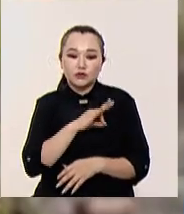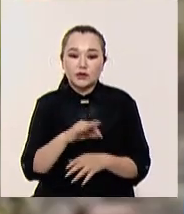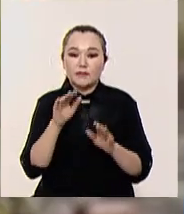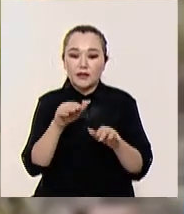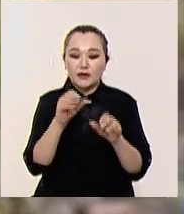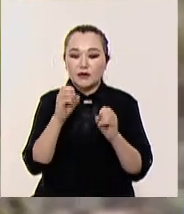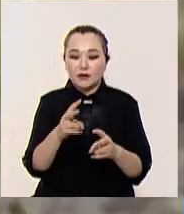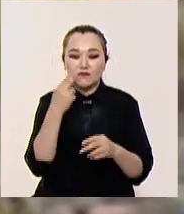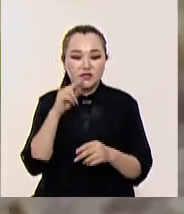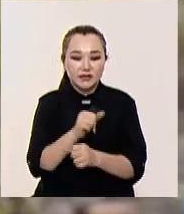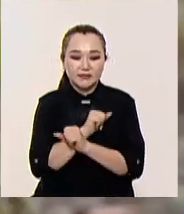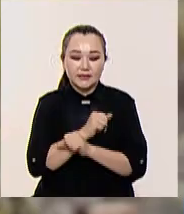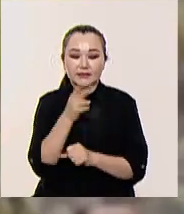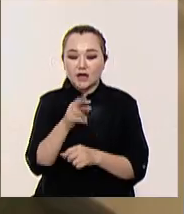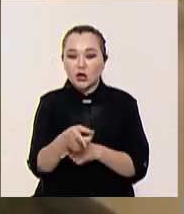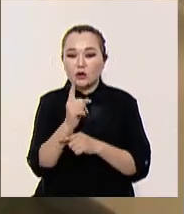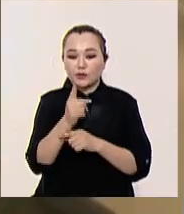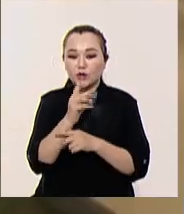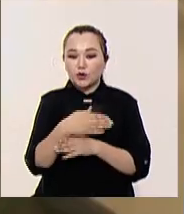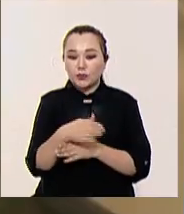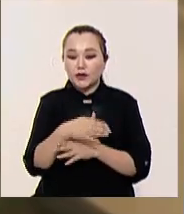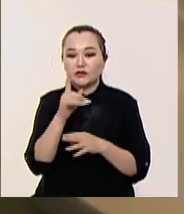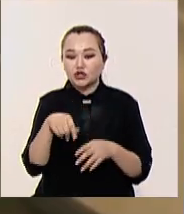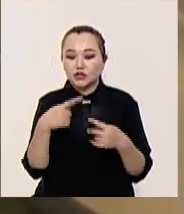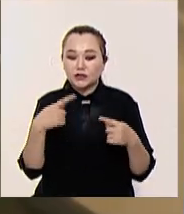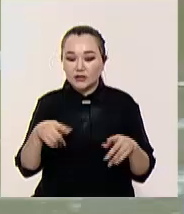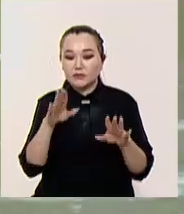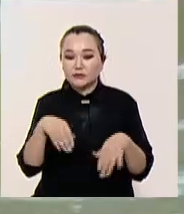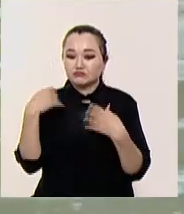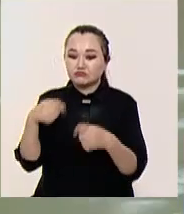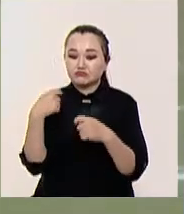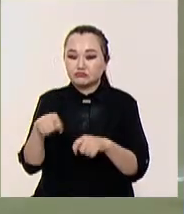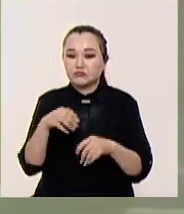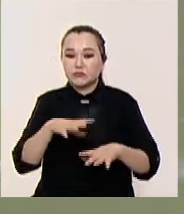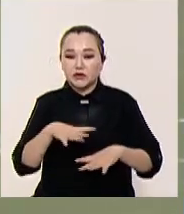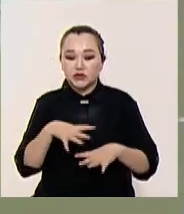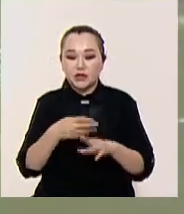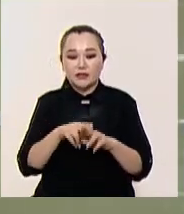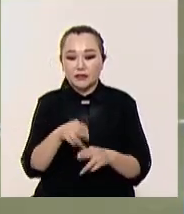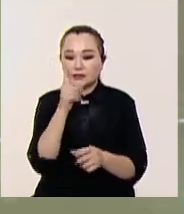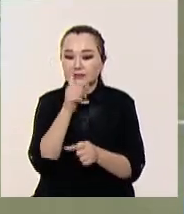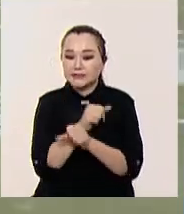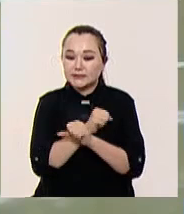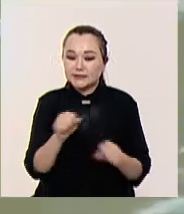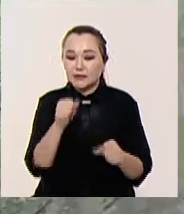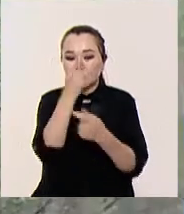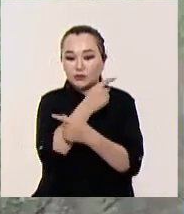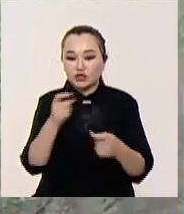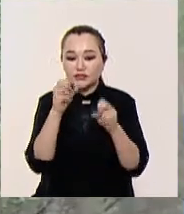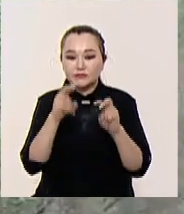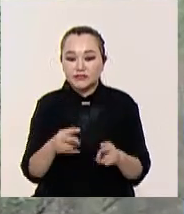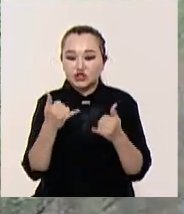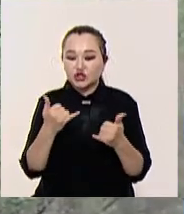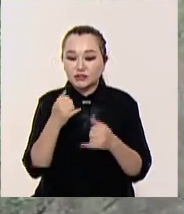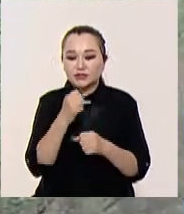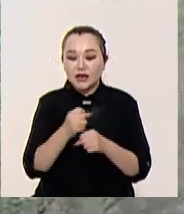качестве места для отдыха, ловят рыбу. Некоторые даже сбывают ее на местном базарчике. Но делать этого категорически нельзя, предупреждают специалисты.